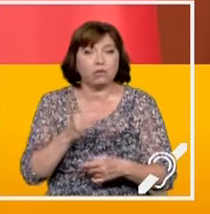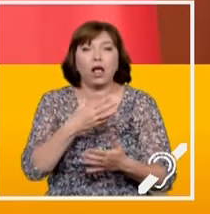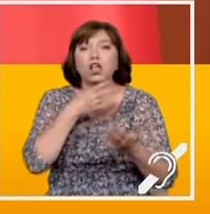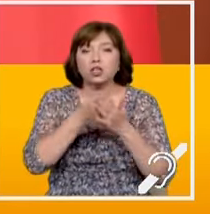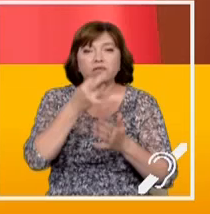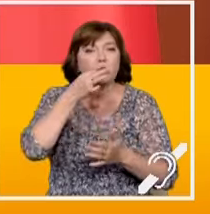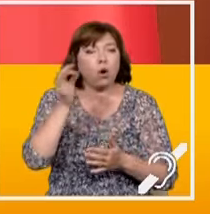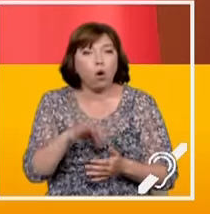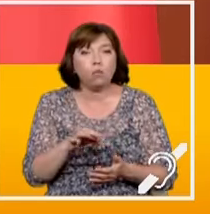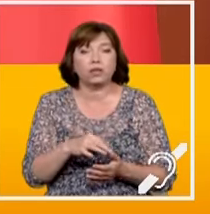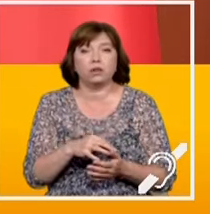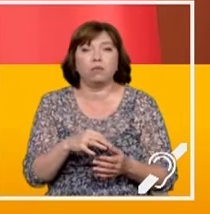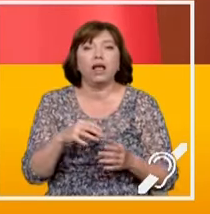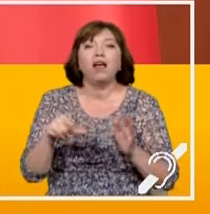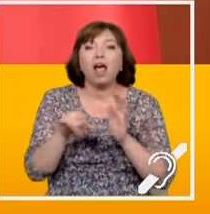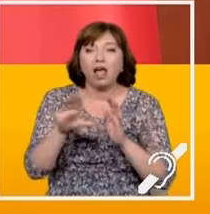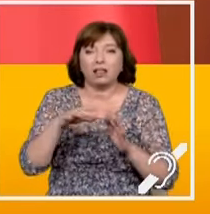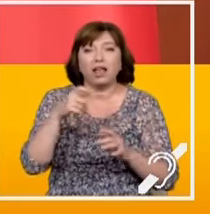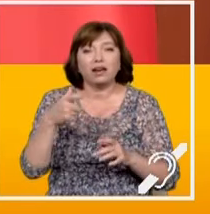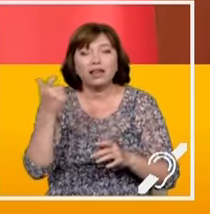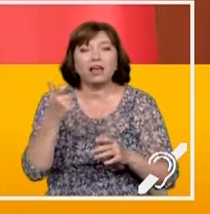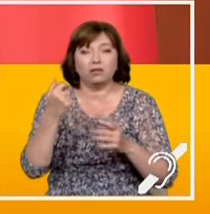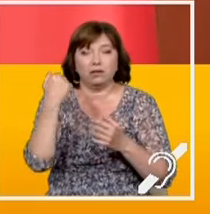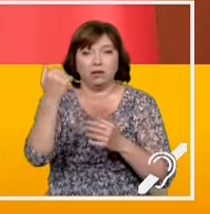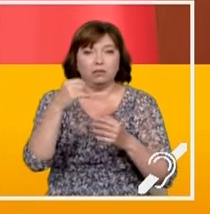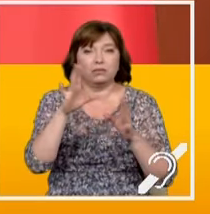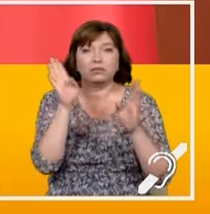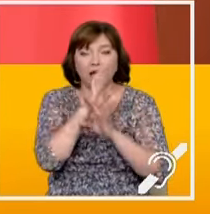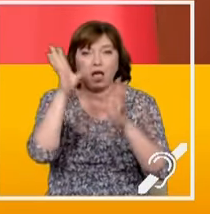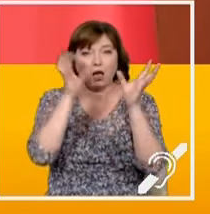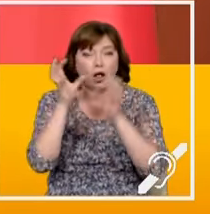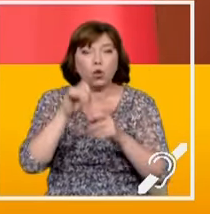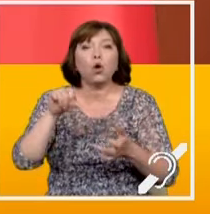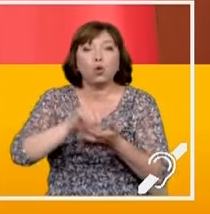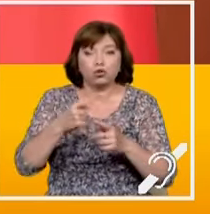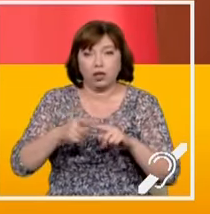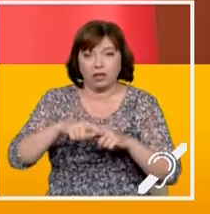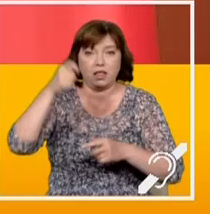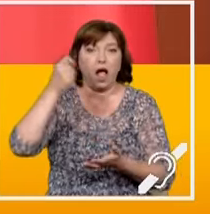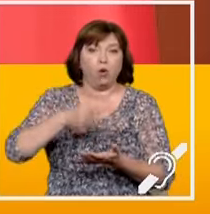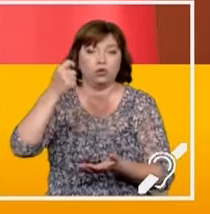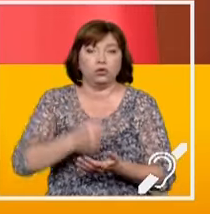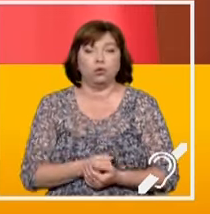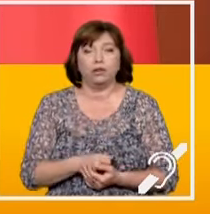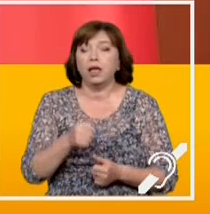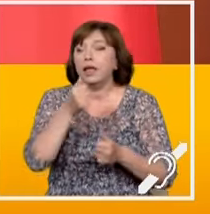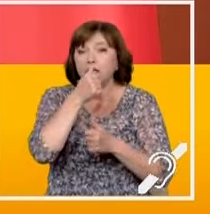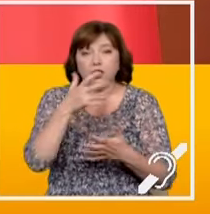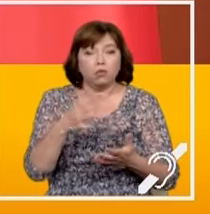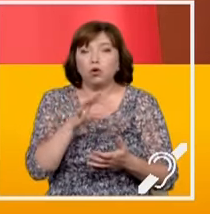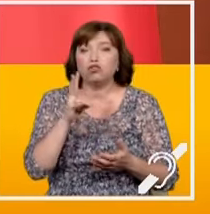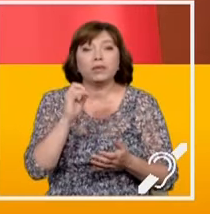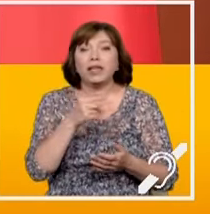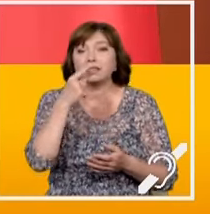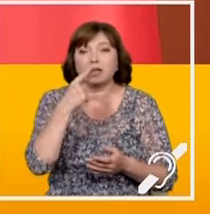expertiza lor vastă în energia regenerabilă să participe la această licitație. Nu putem să nu